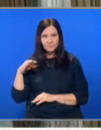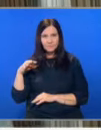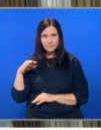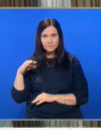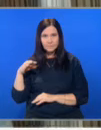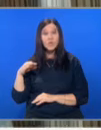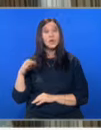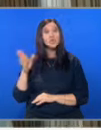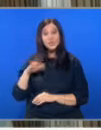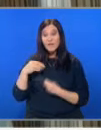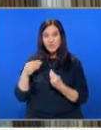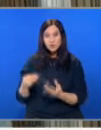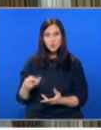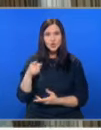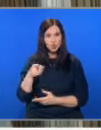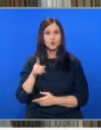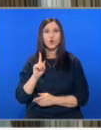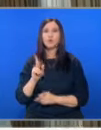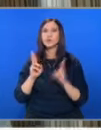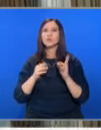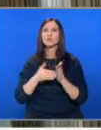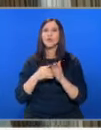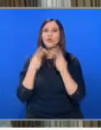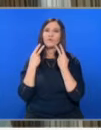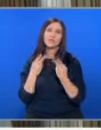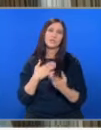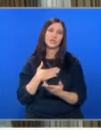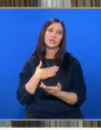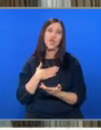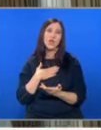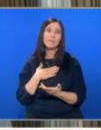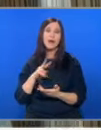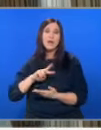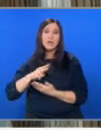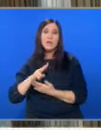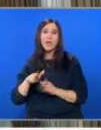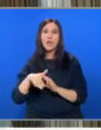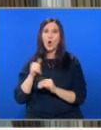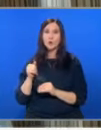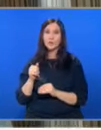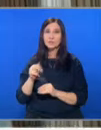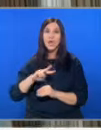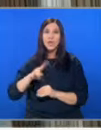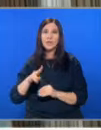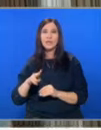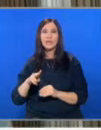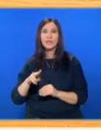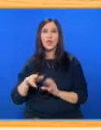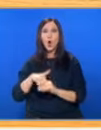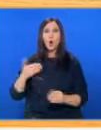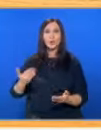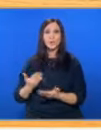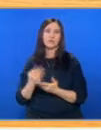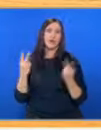ще възложи на онзи, който се съгласи, тъй като виждаме, че има или отказ, или